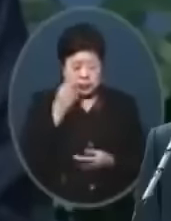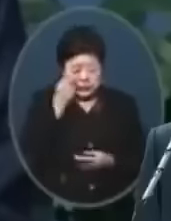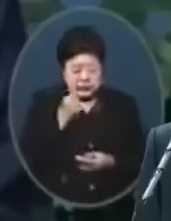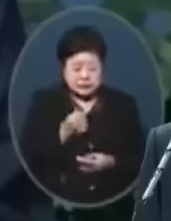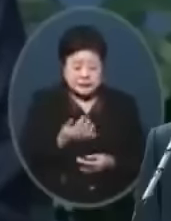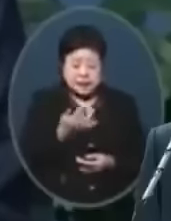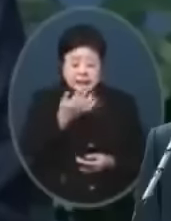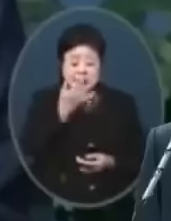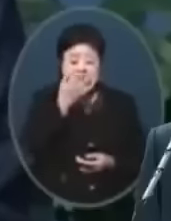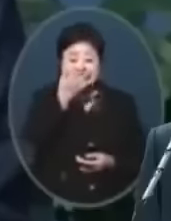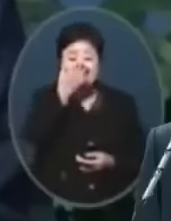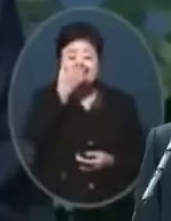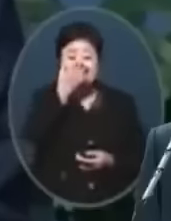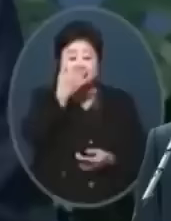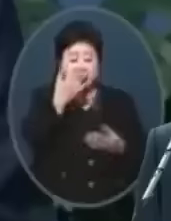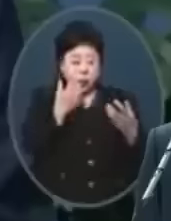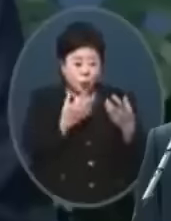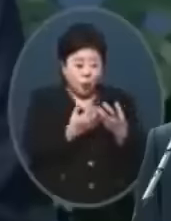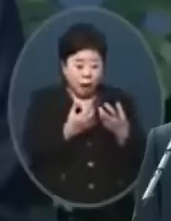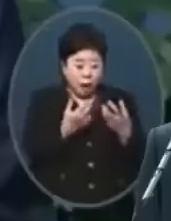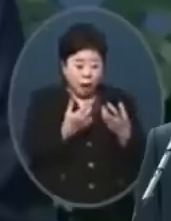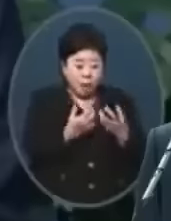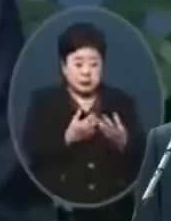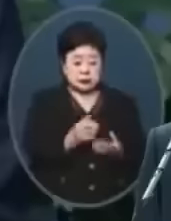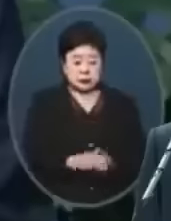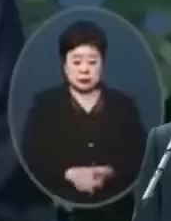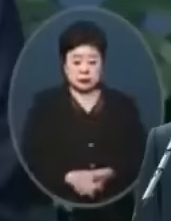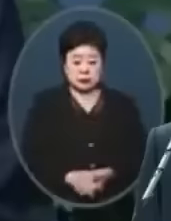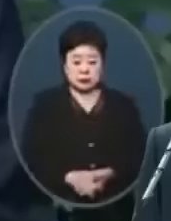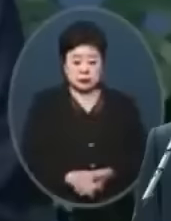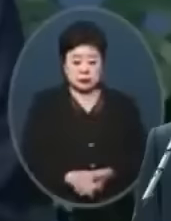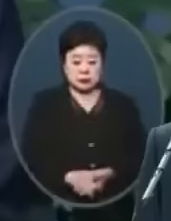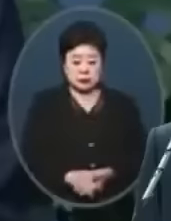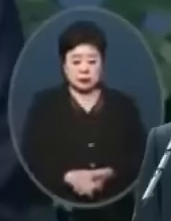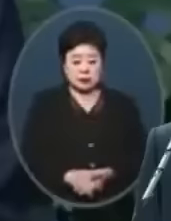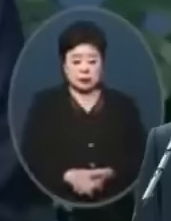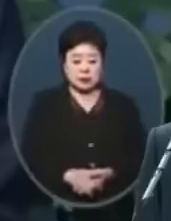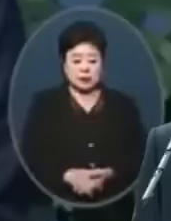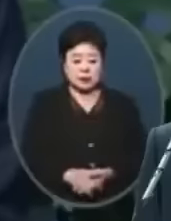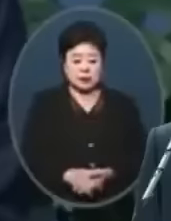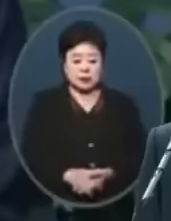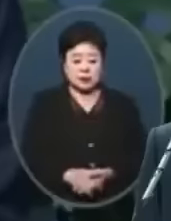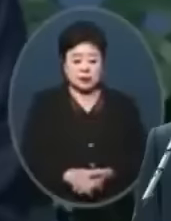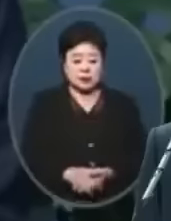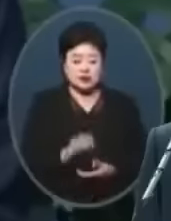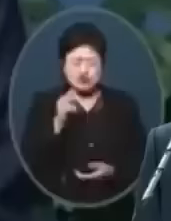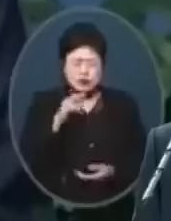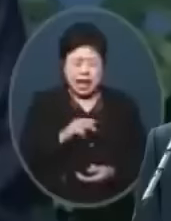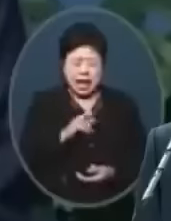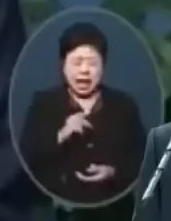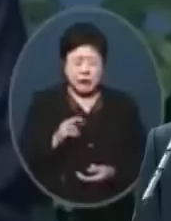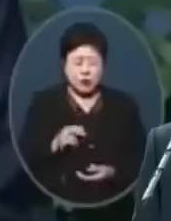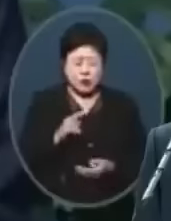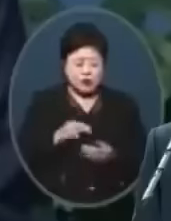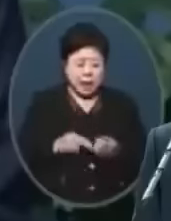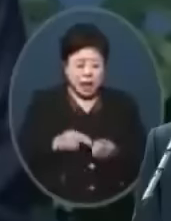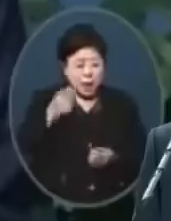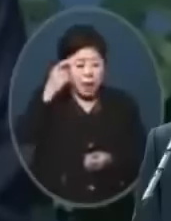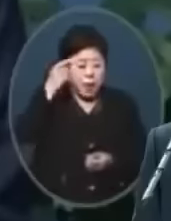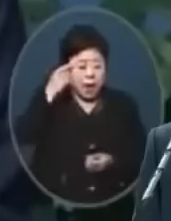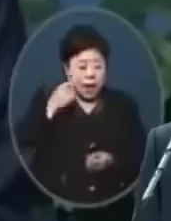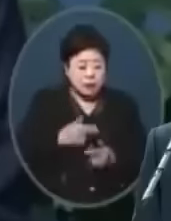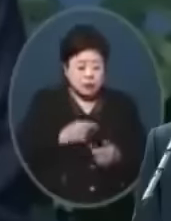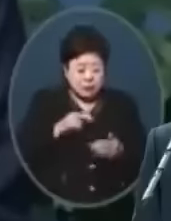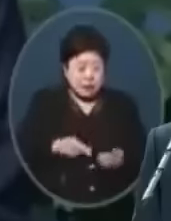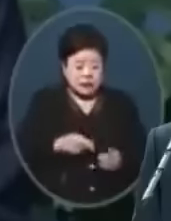냄새가 집안에 꽉 들어찼습니다. 가룟 유다가 이 무슨 낭비뇨 이